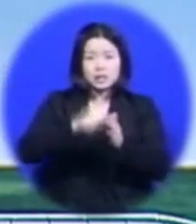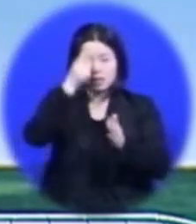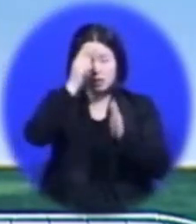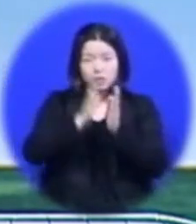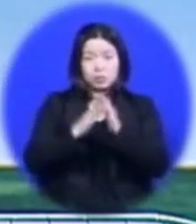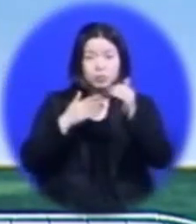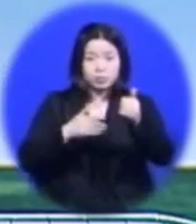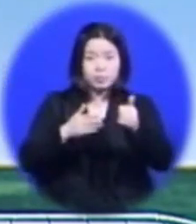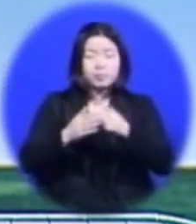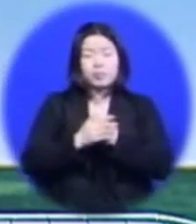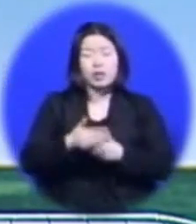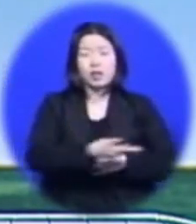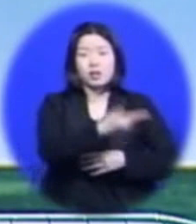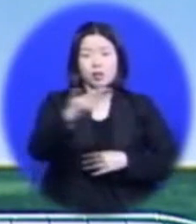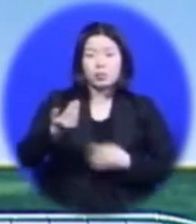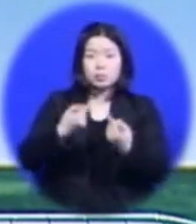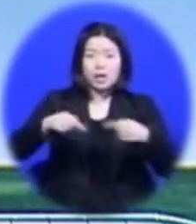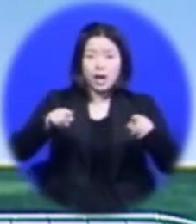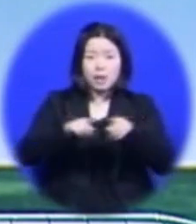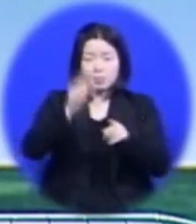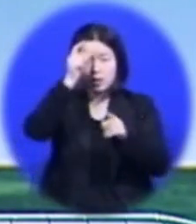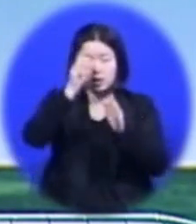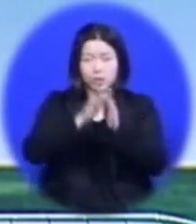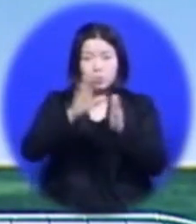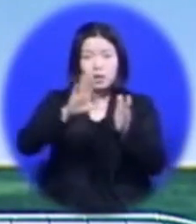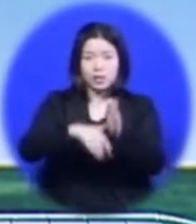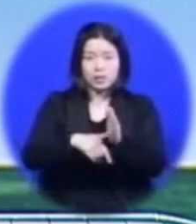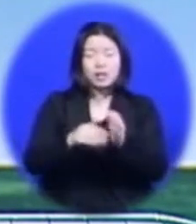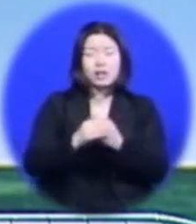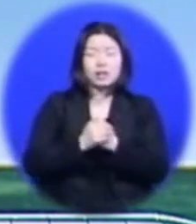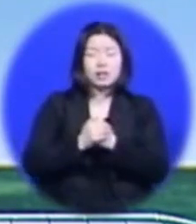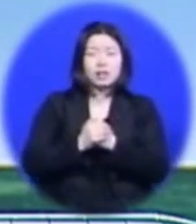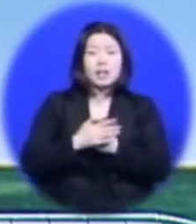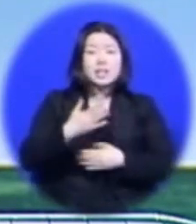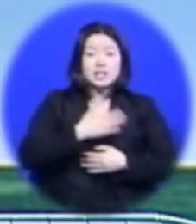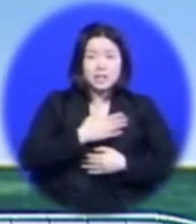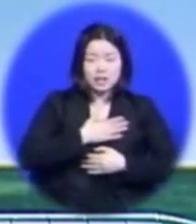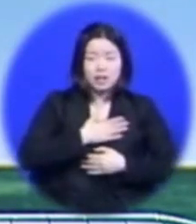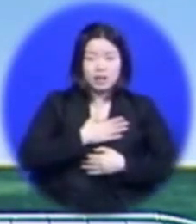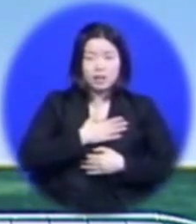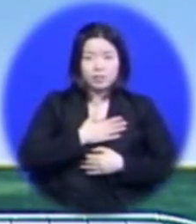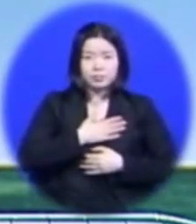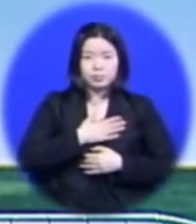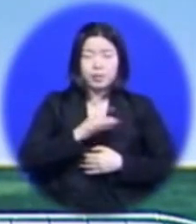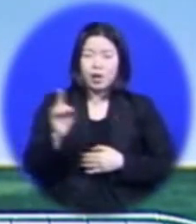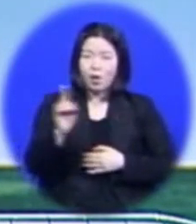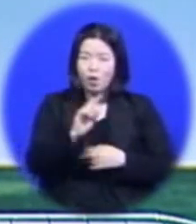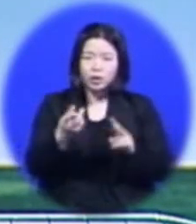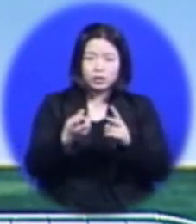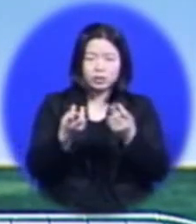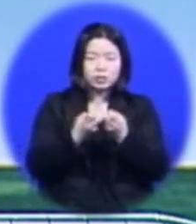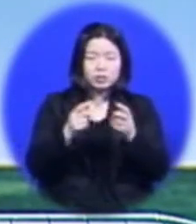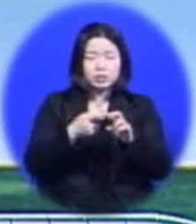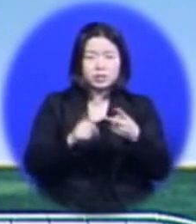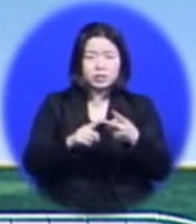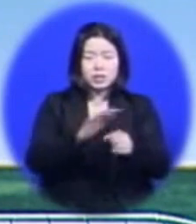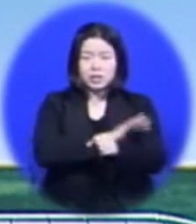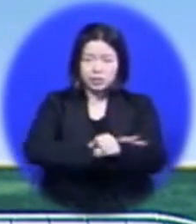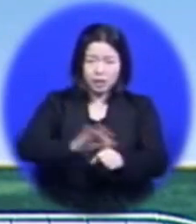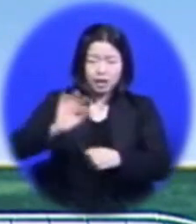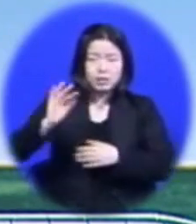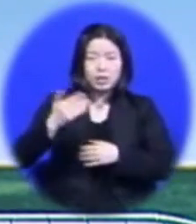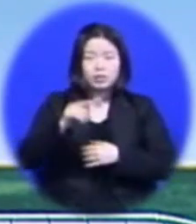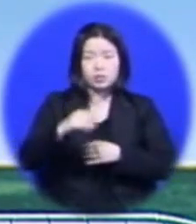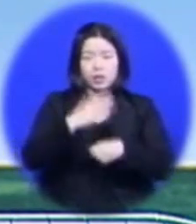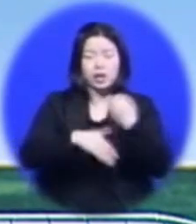기도하겠습니다. 여러분 함께 기도하실 때 하나님 제가 어떻든지 잘된 것으로 하나님